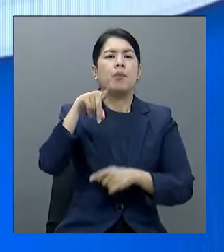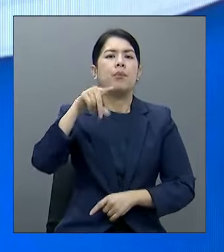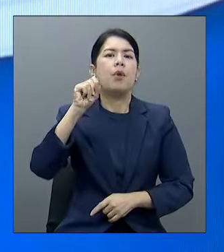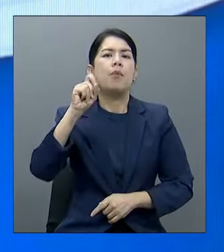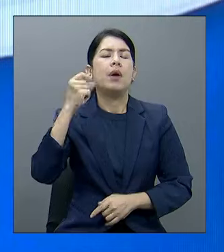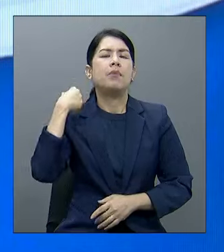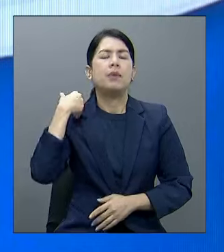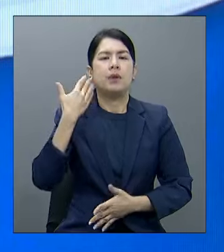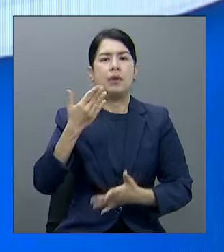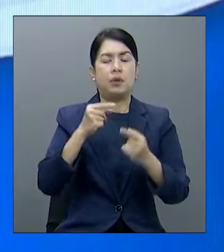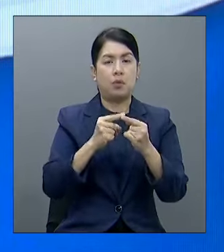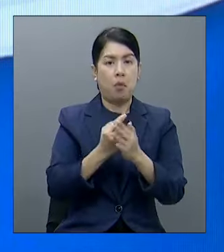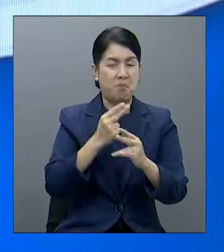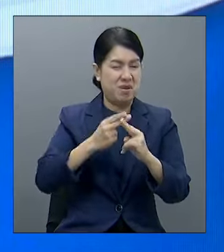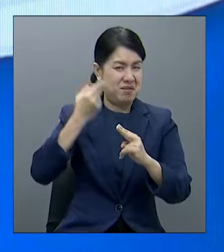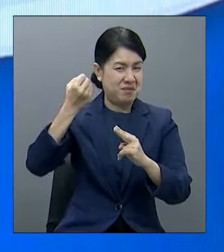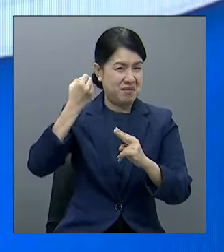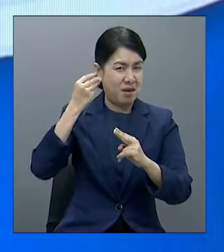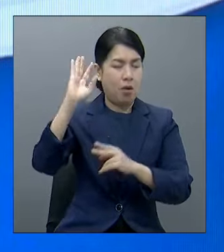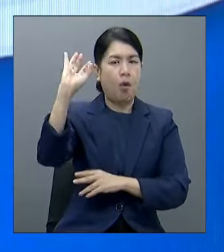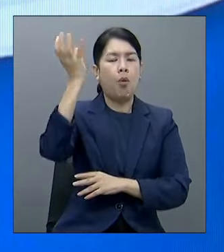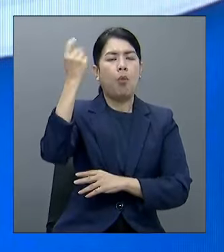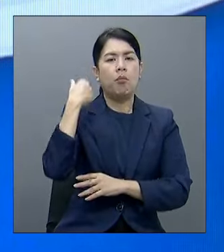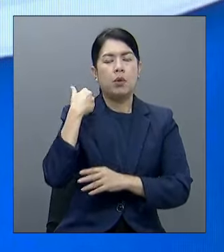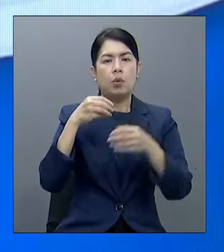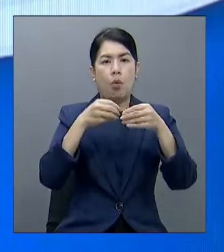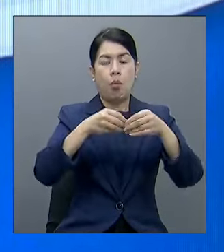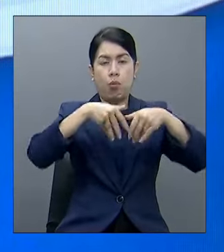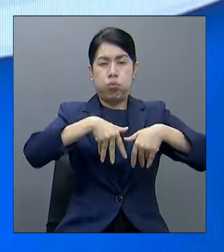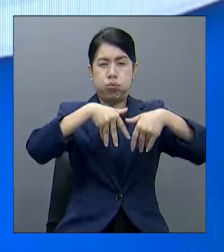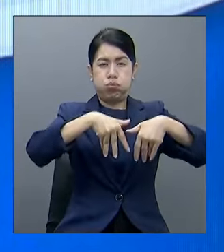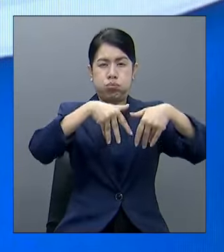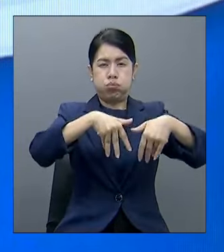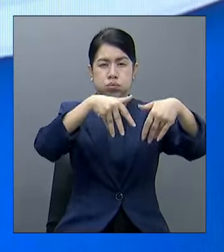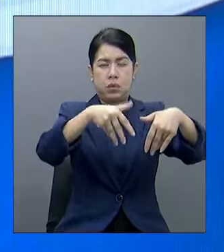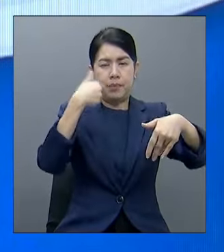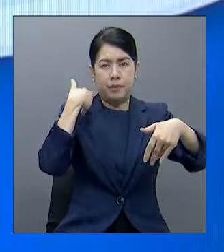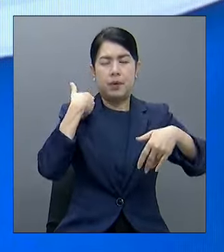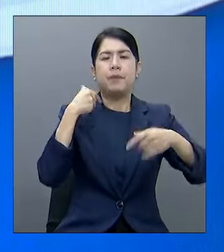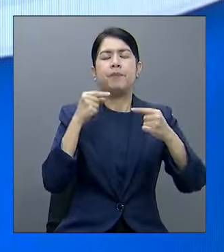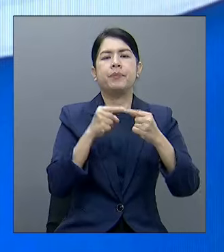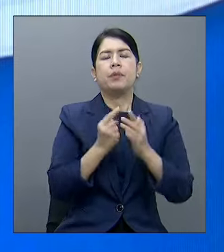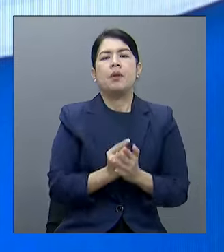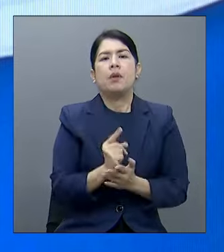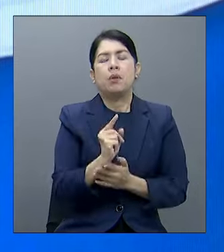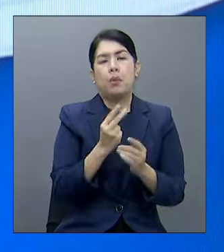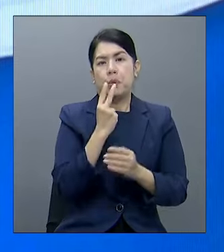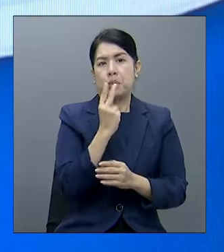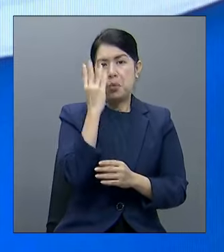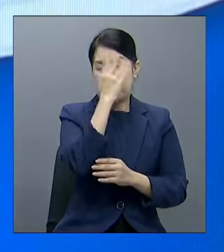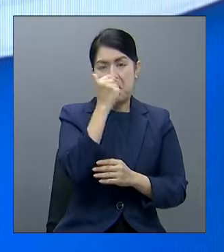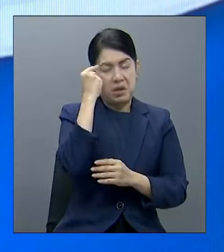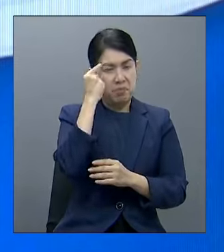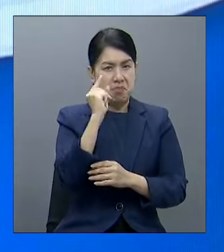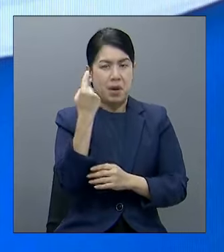เราดังระดับโลกนะคะแล้วก็เป็นขบวนที่ค่อนข้างใหญ่เป็นขบวนพาเหรดที่สวยงามมีทั้งความครีเอทีฟที่อยู่ในนั้นความคิดสร้างสรรค์การบอกเล่